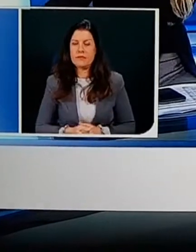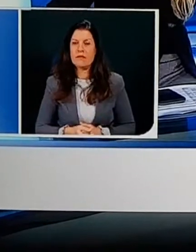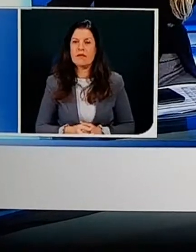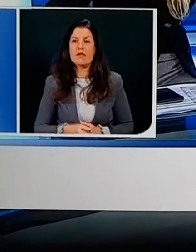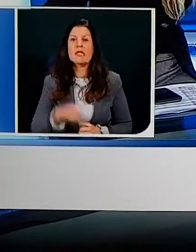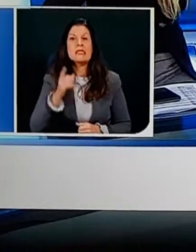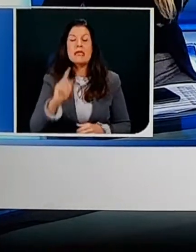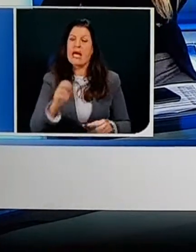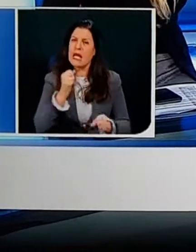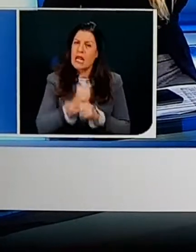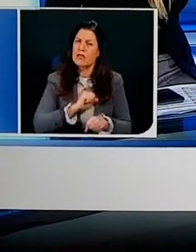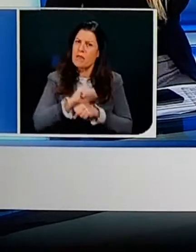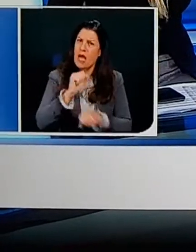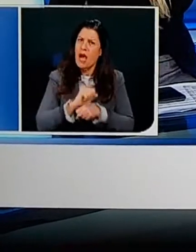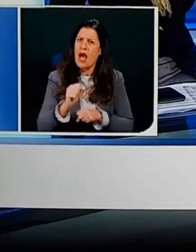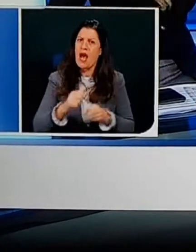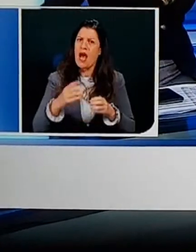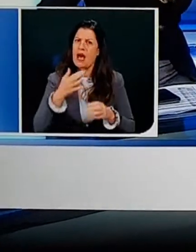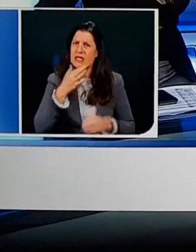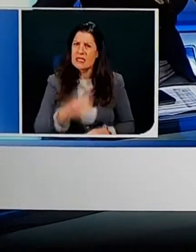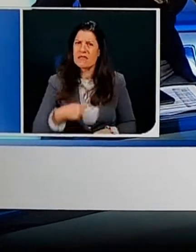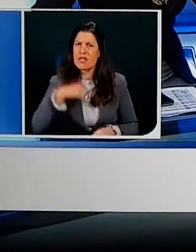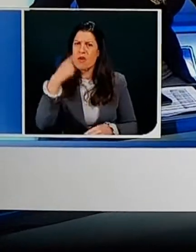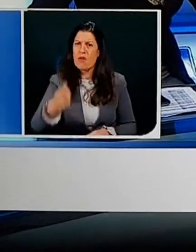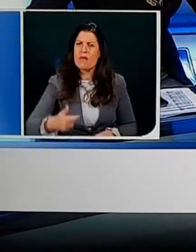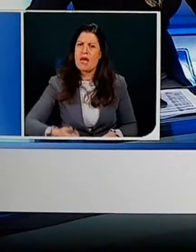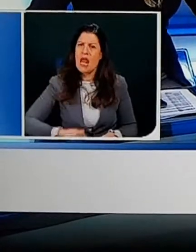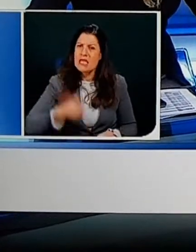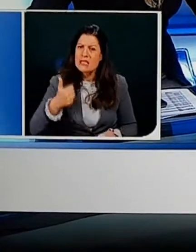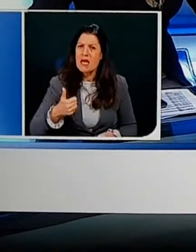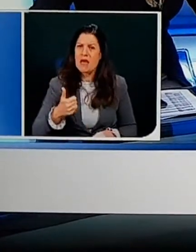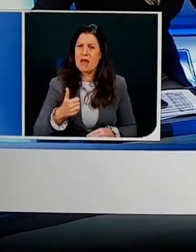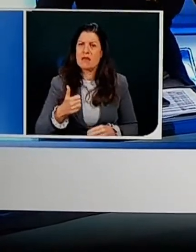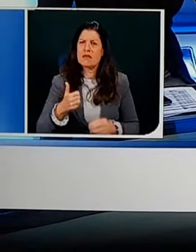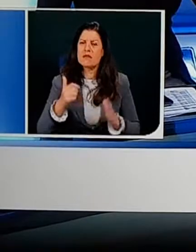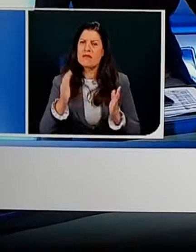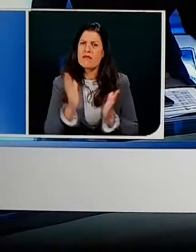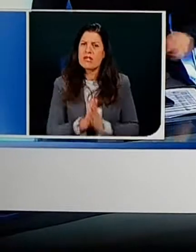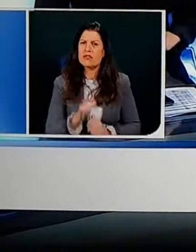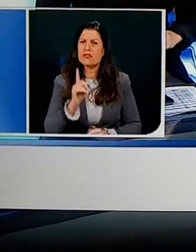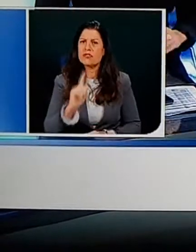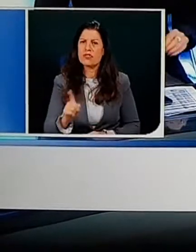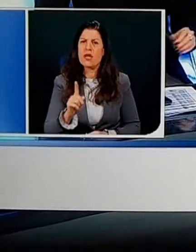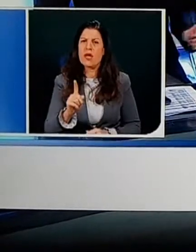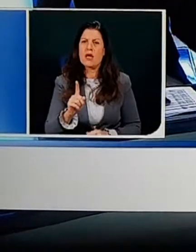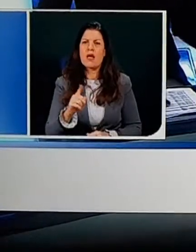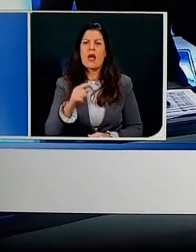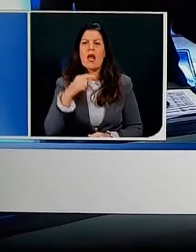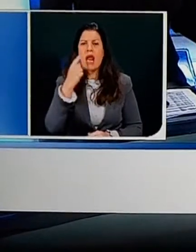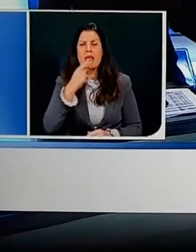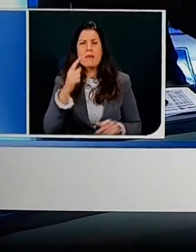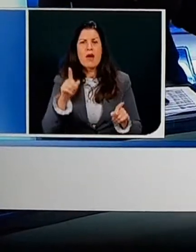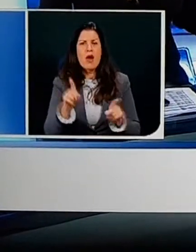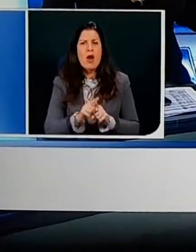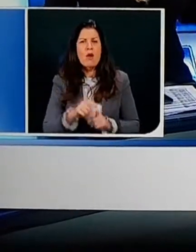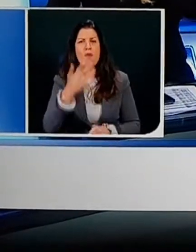רצינית, ואני קורא לשר, קורא לשר ללכת לפי חוזה המדינה שאמר, מדינת ישראל